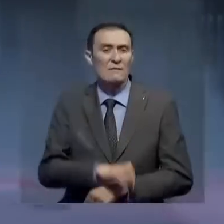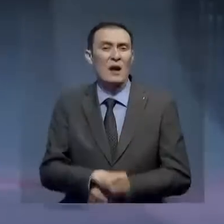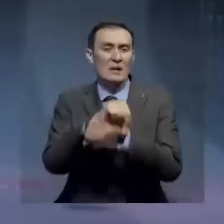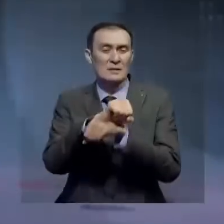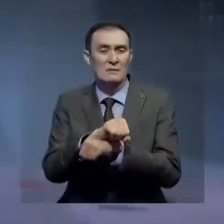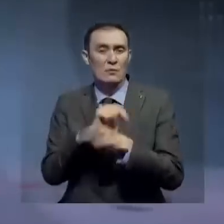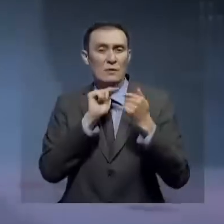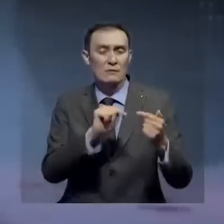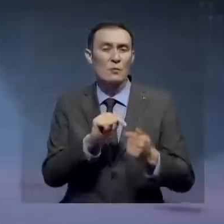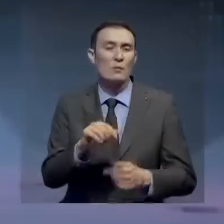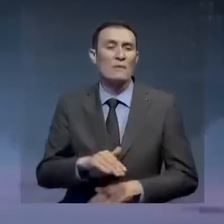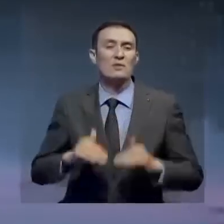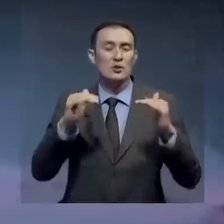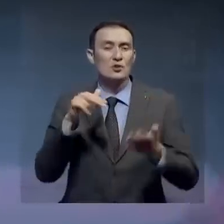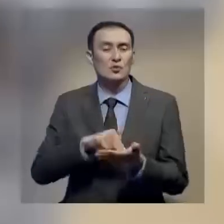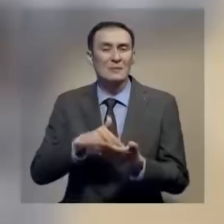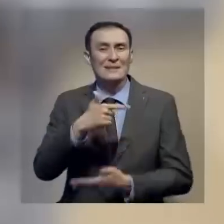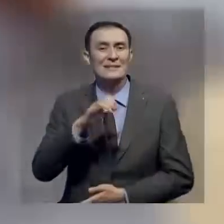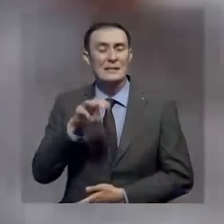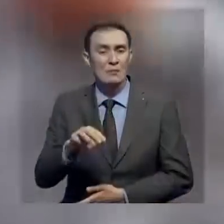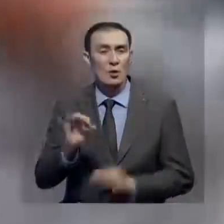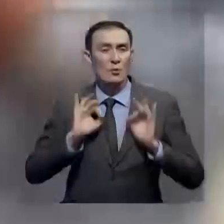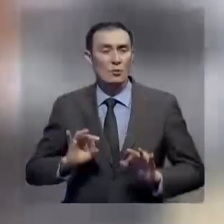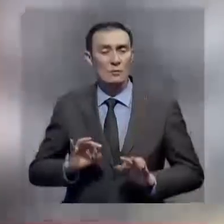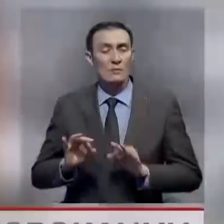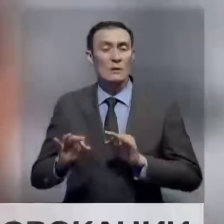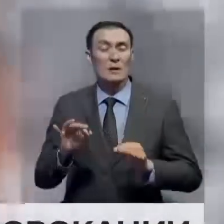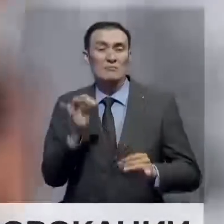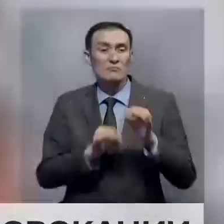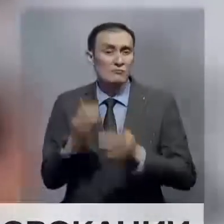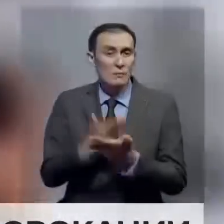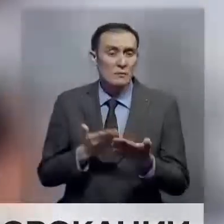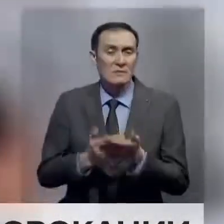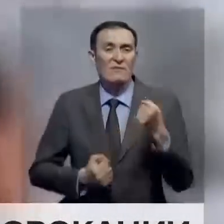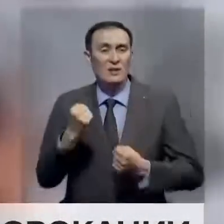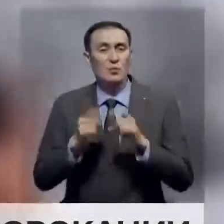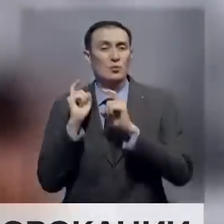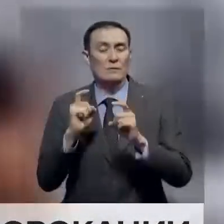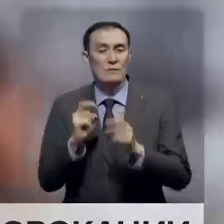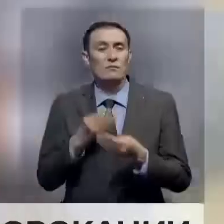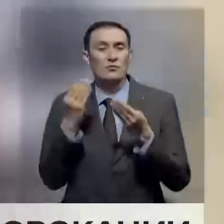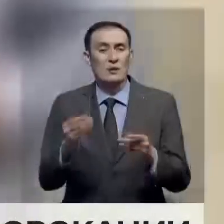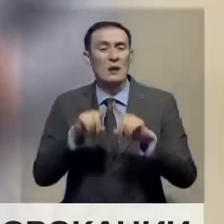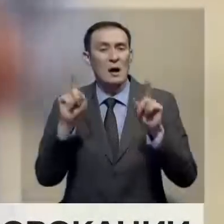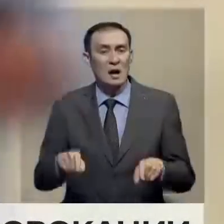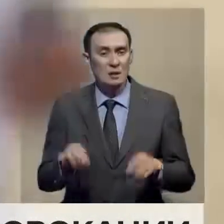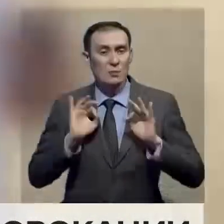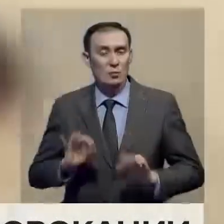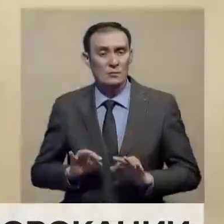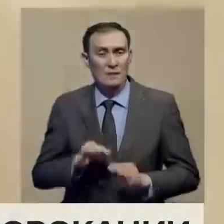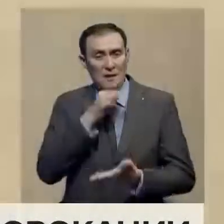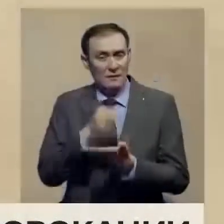в акциях протеста против повышения цен на ГСМ. Прокуроры провели беседу с водителями грузовых машин и вручили им акты